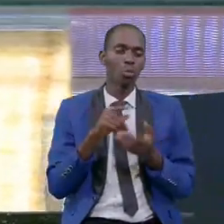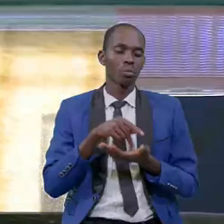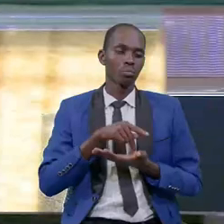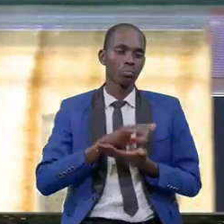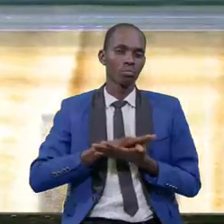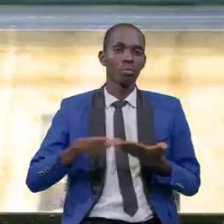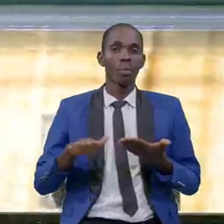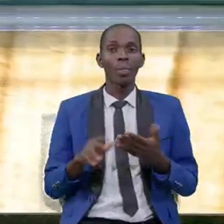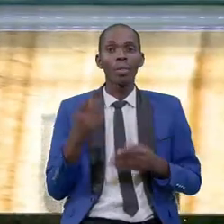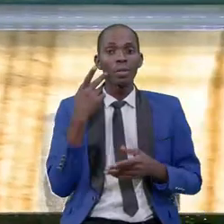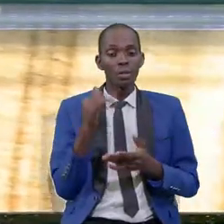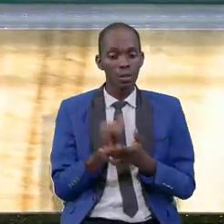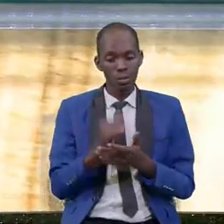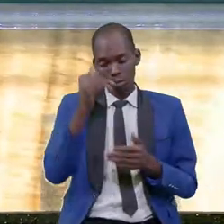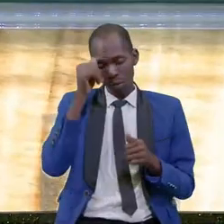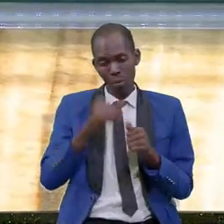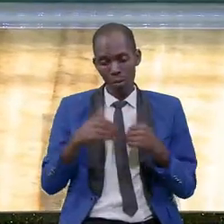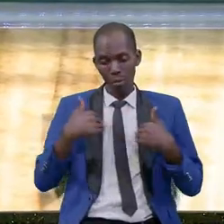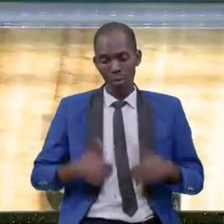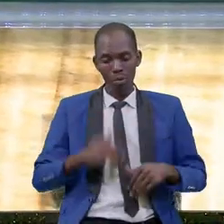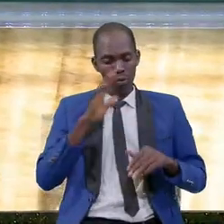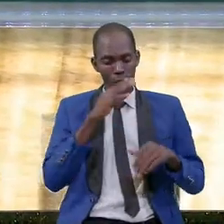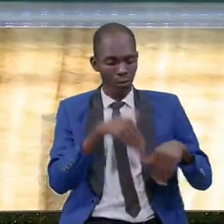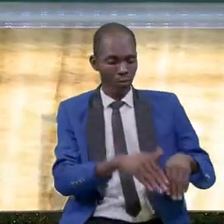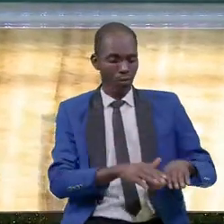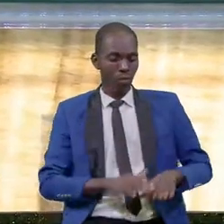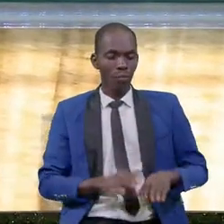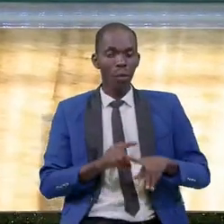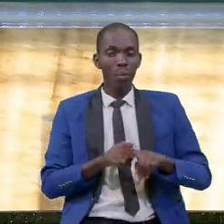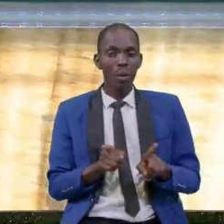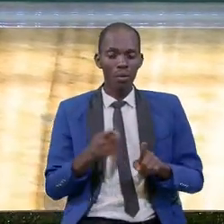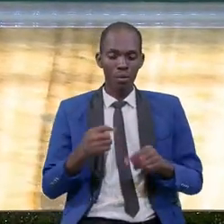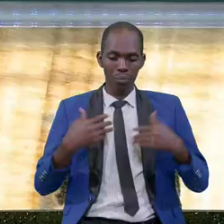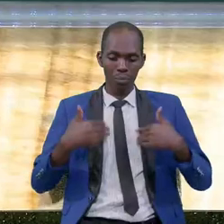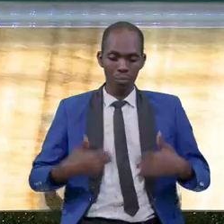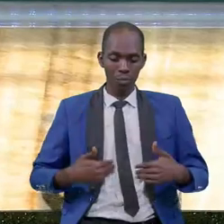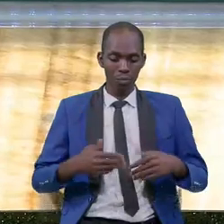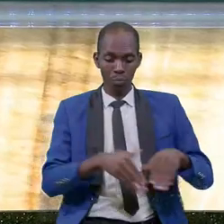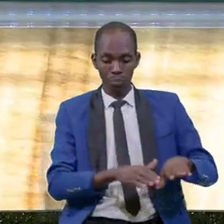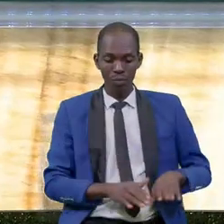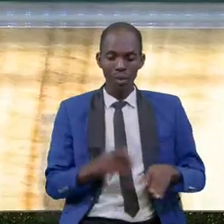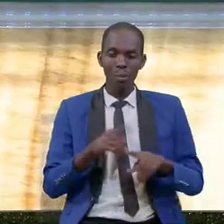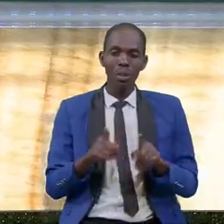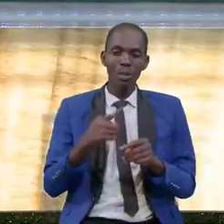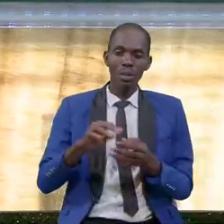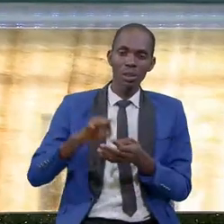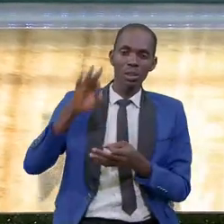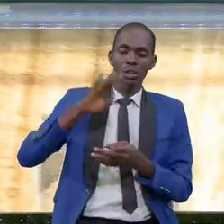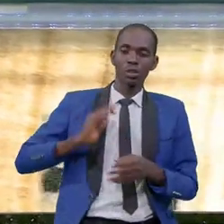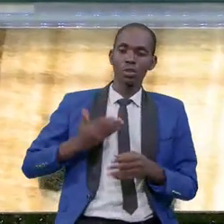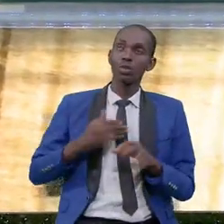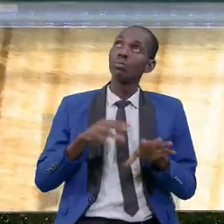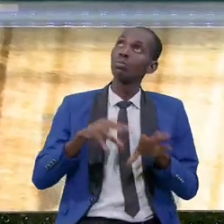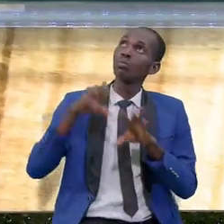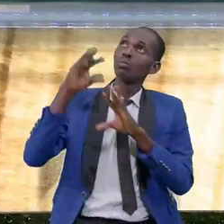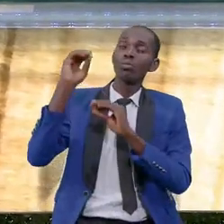impur, rappelez-vous, le corps sera enseveli après la mort. L'esprit et l'âme iront vers